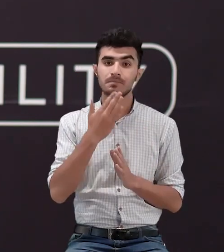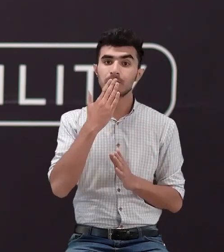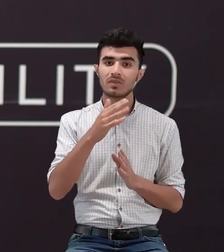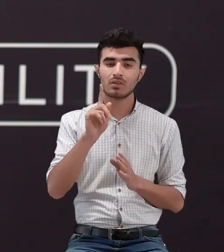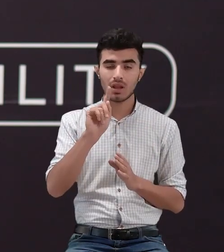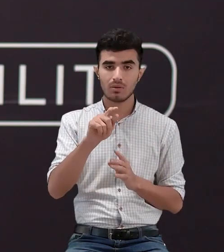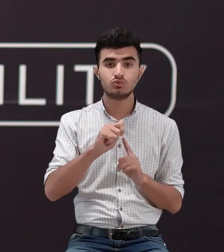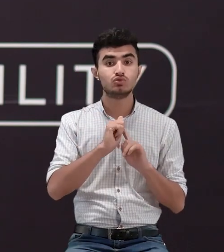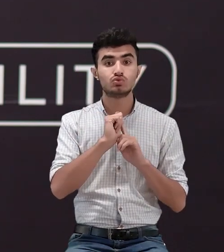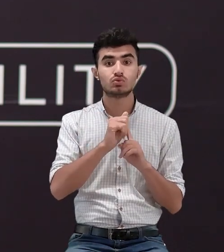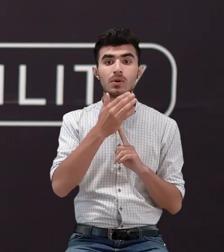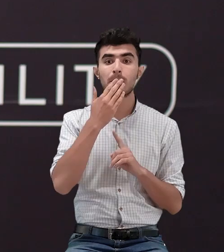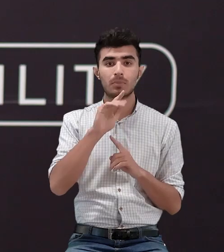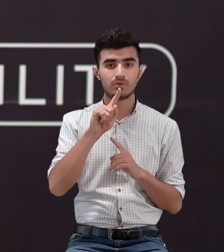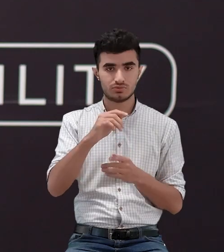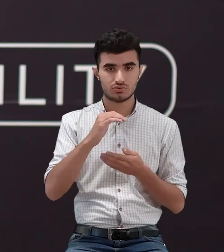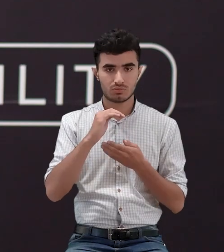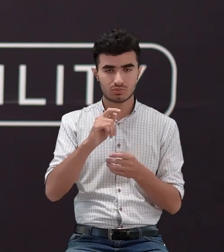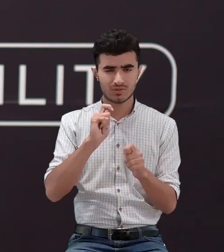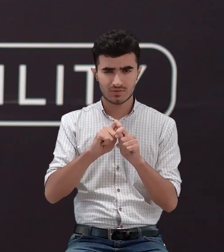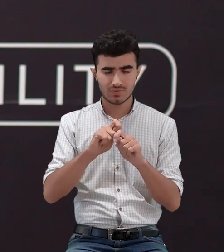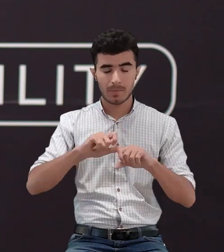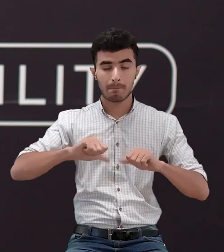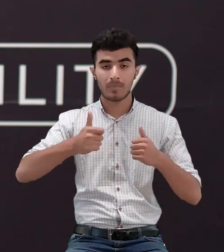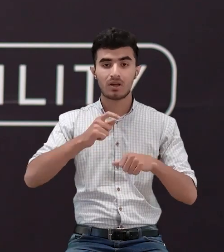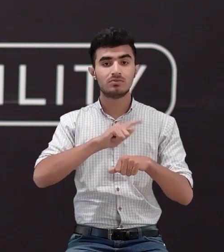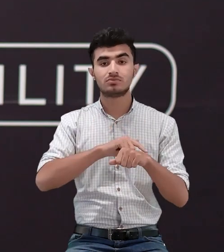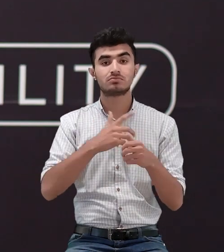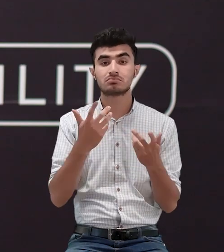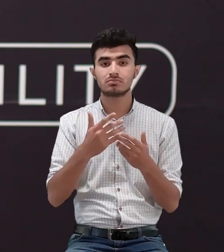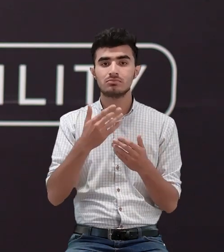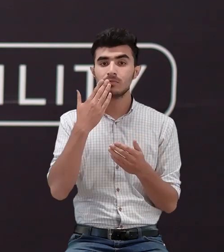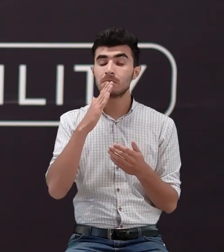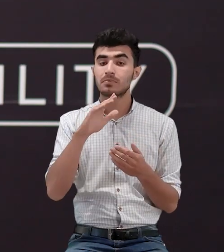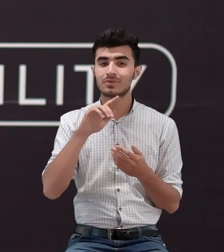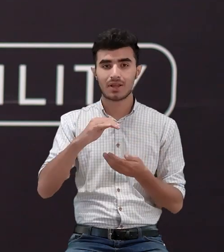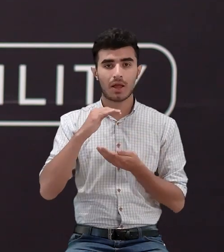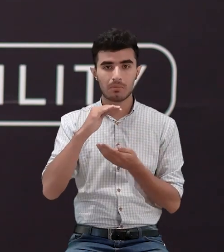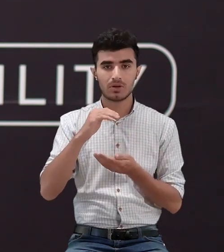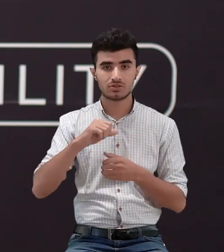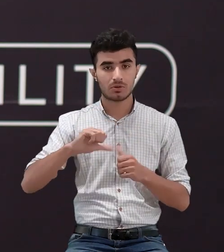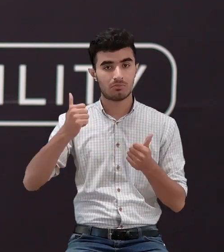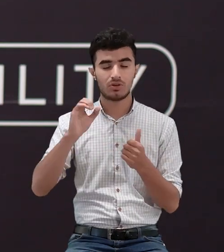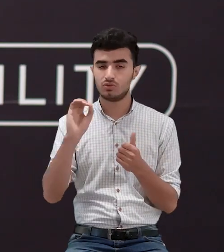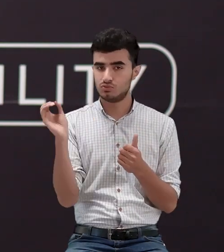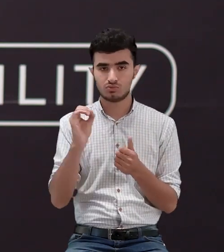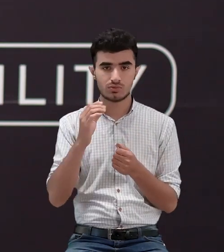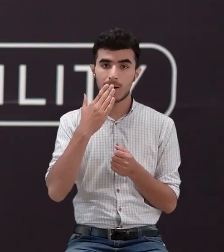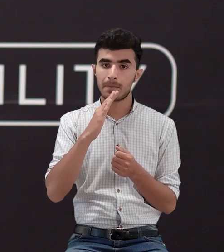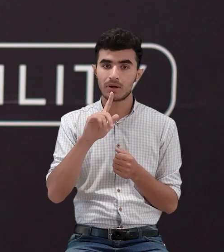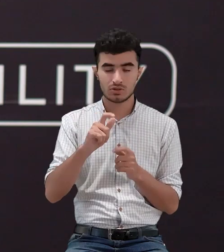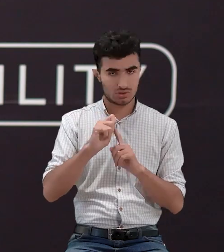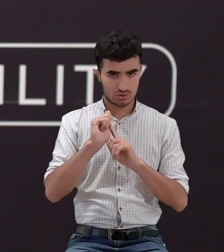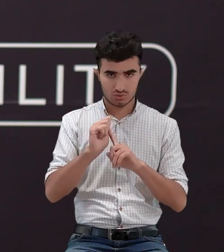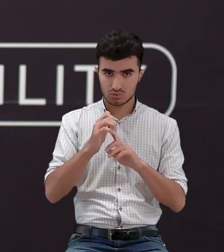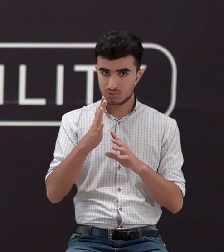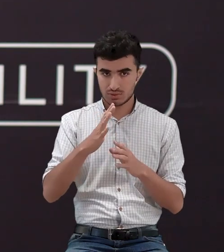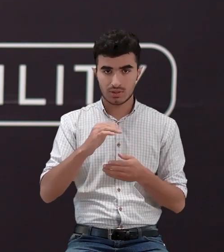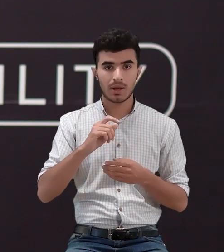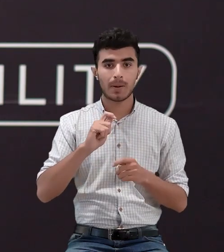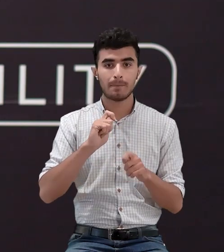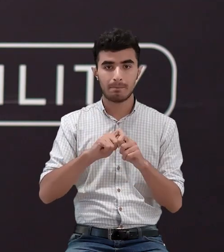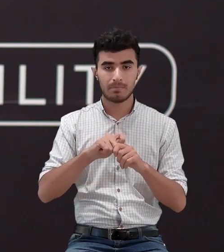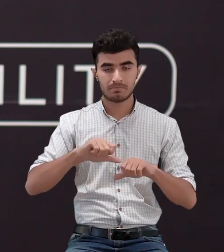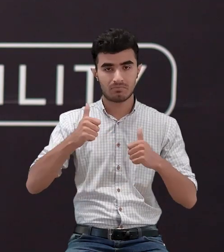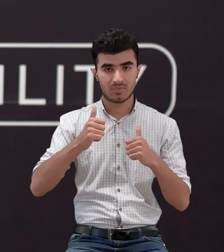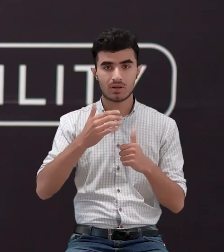رکھنی ہے کہ آپ جا کے کسی سے یہ نہ پوچھیں کہ یہ کب ٹھیک ہو جائے گا, کیونکہ وہ بچہ ٹھیک ہے. اس بچے کو ضرورت نہیں ہے ٹھیک ہونے کی,